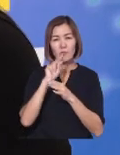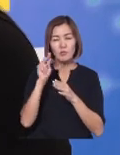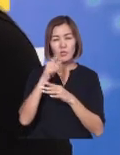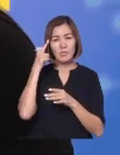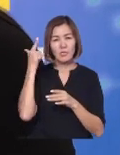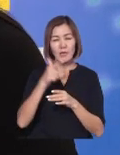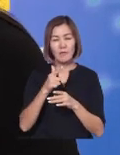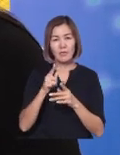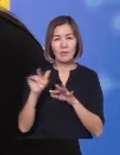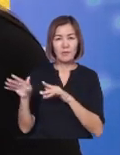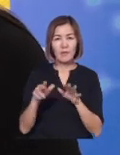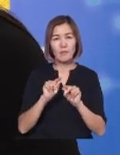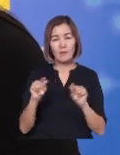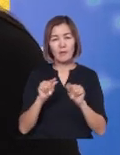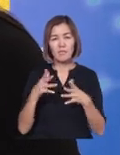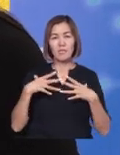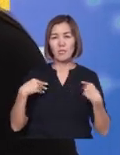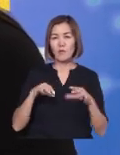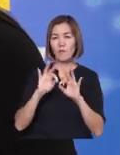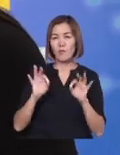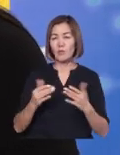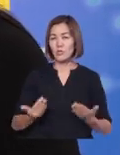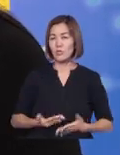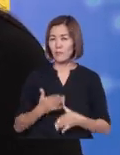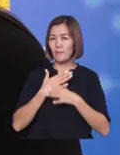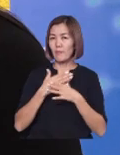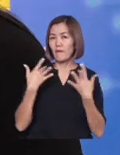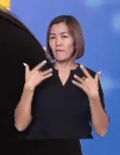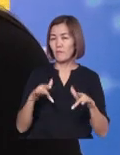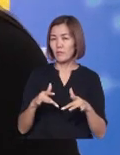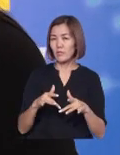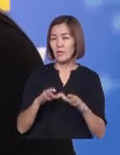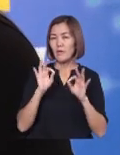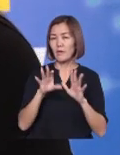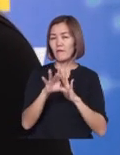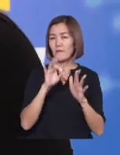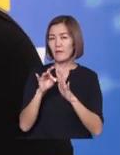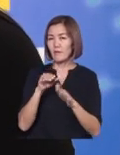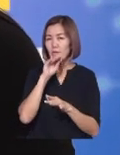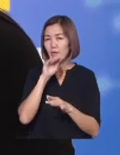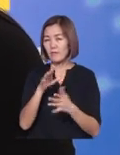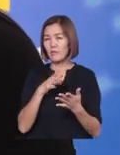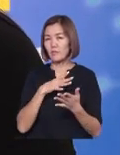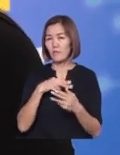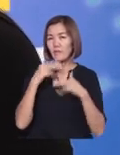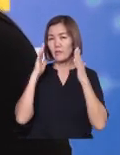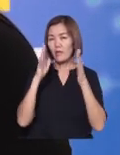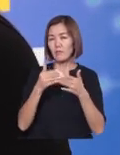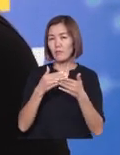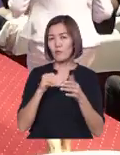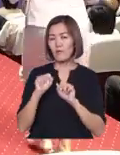Организую мероприятия по пропаганде здорового образа жизни и помогаю выпускникам осознанно выбирать профессию, акцентируя внимание на